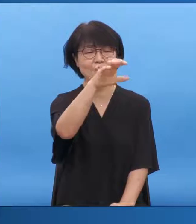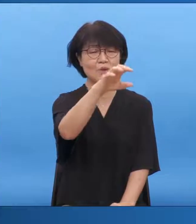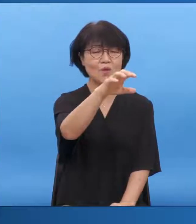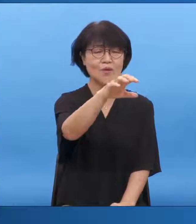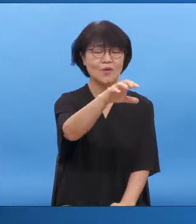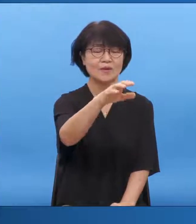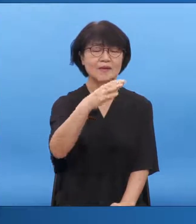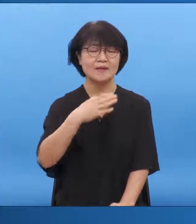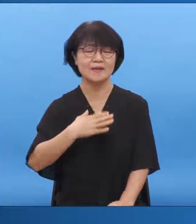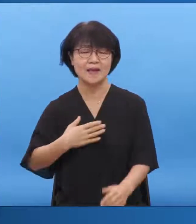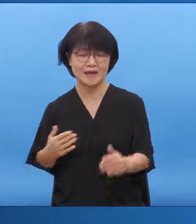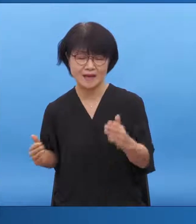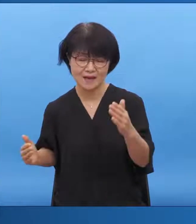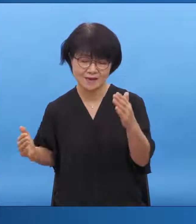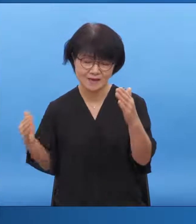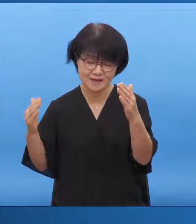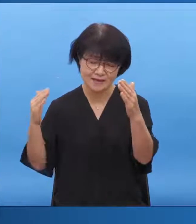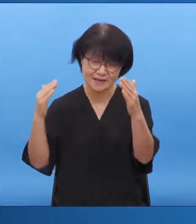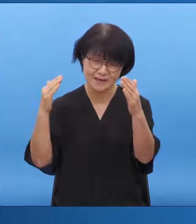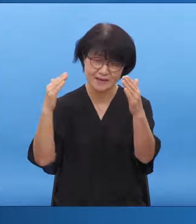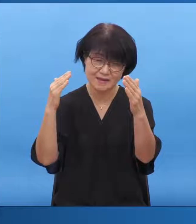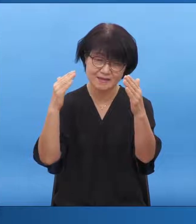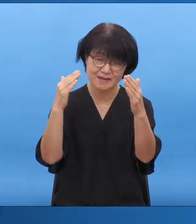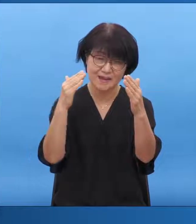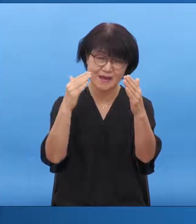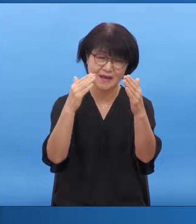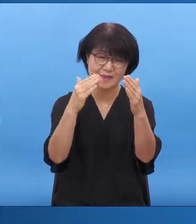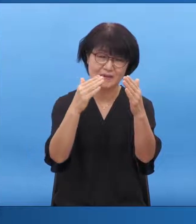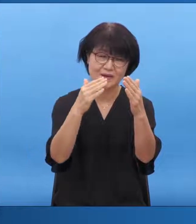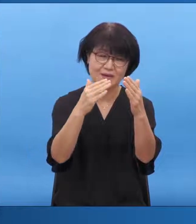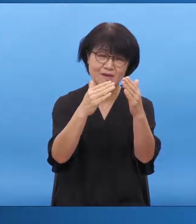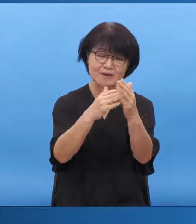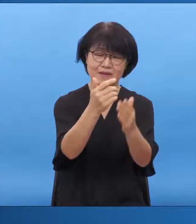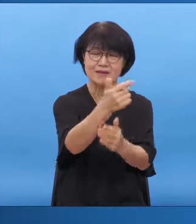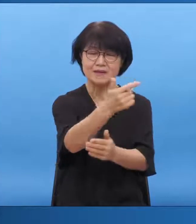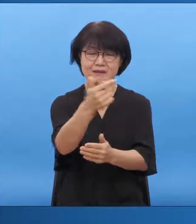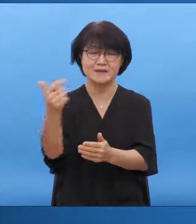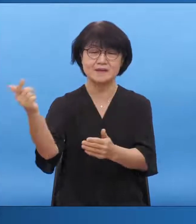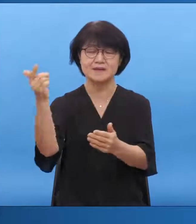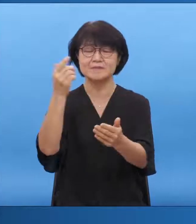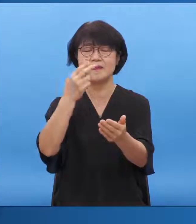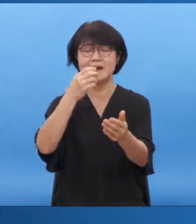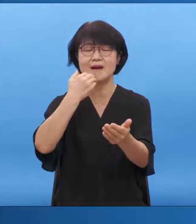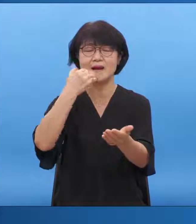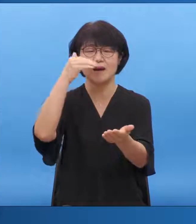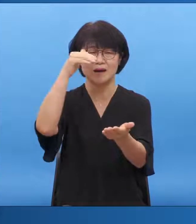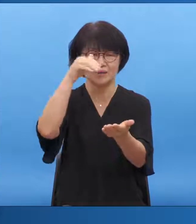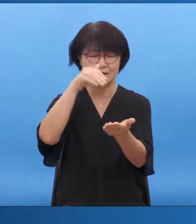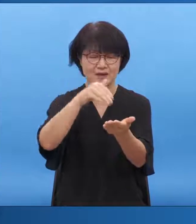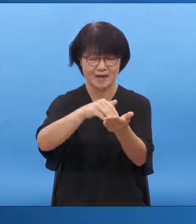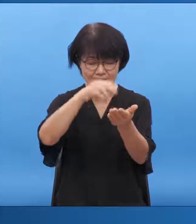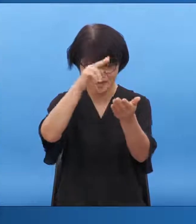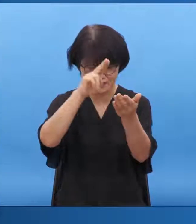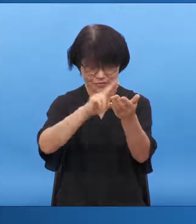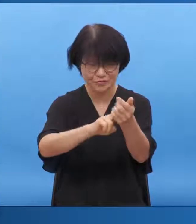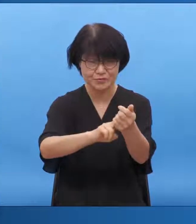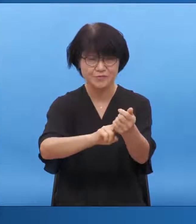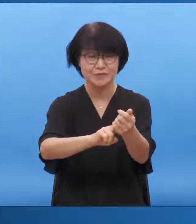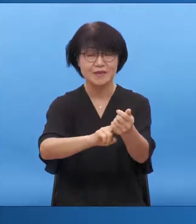위험한 곳 내가 이를 대면 큰